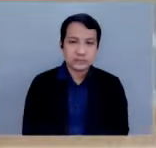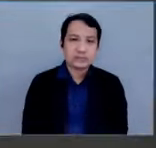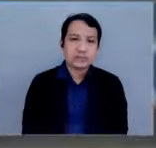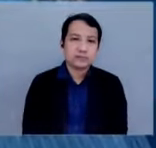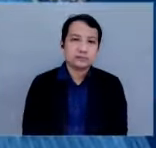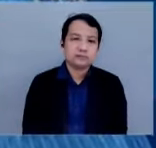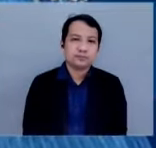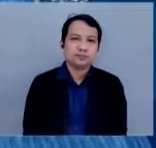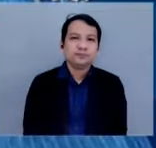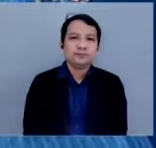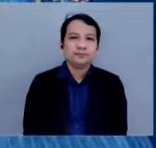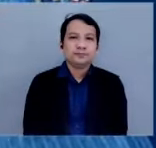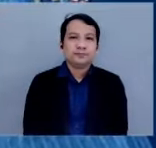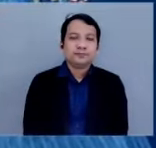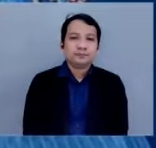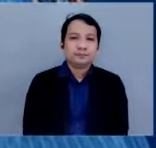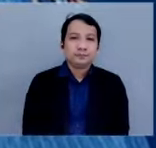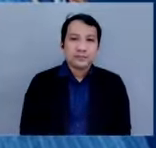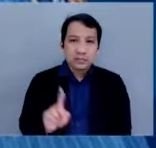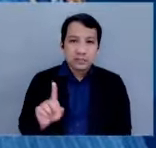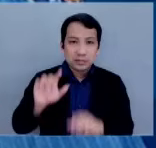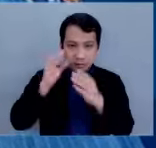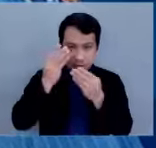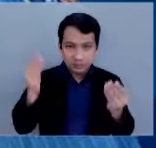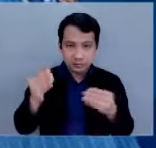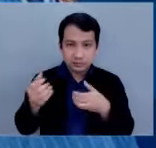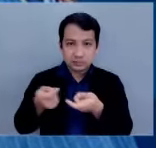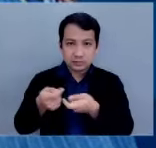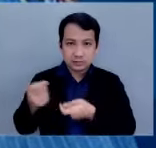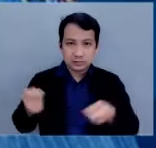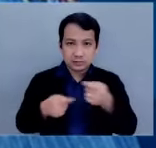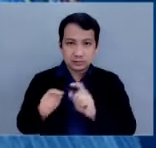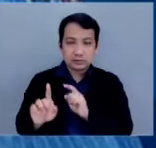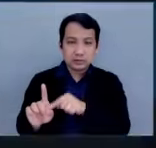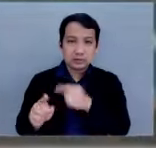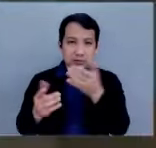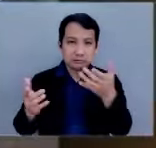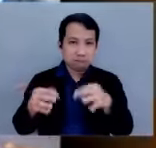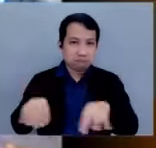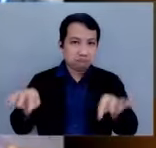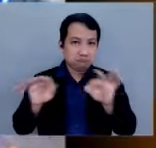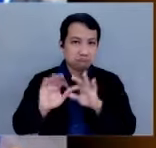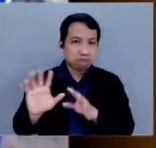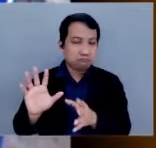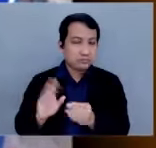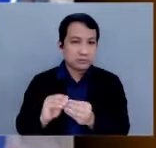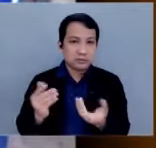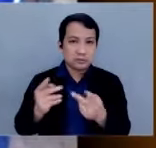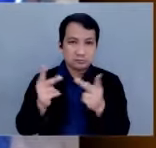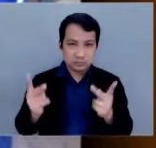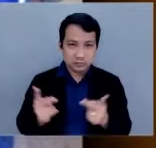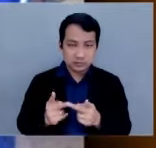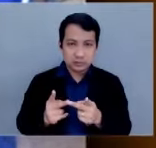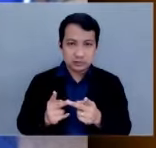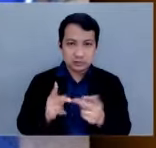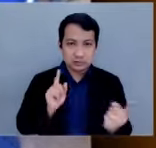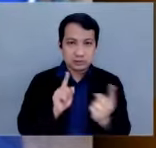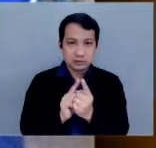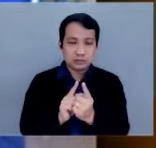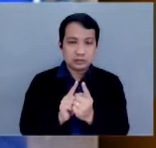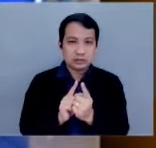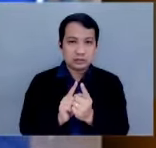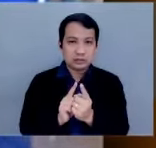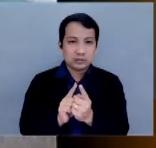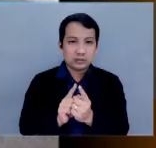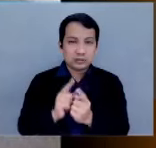Nakipag-transact tayo dun sa suspect at siya pa ang nag-set ng lugar kung saan magkikita. Along Roas